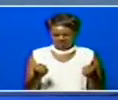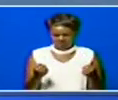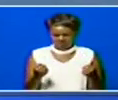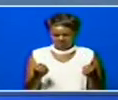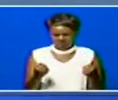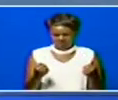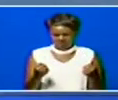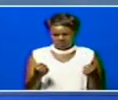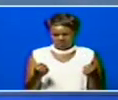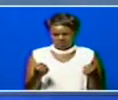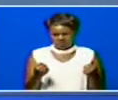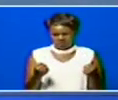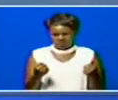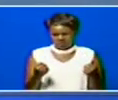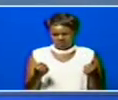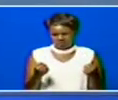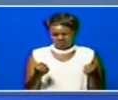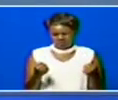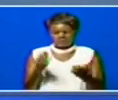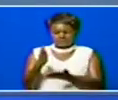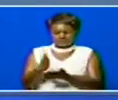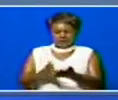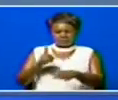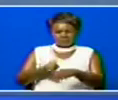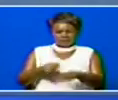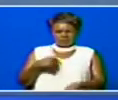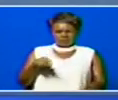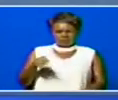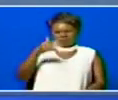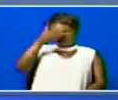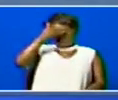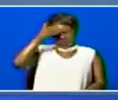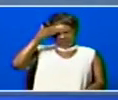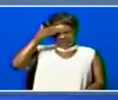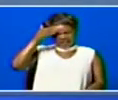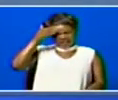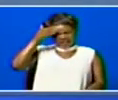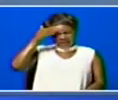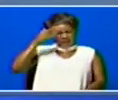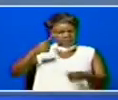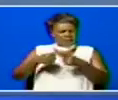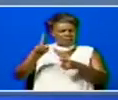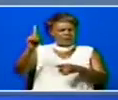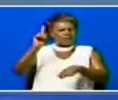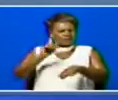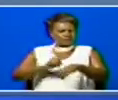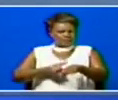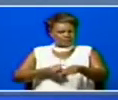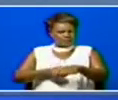Zubeida. Kwa sababu wakati mwingine una feel umesahau yale mateso, but wakati